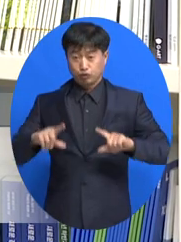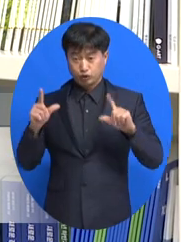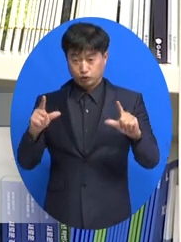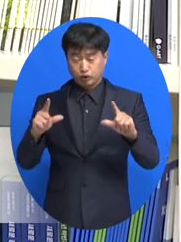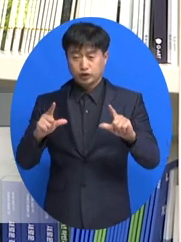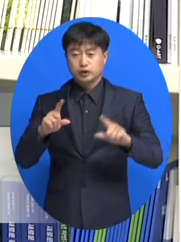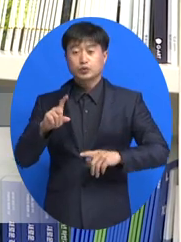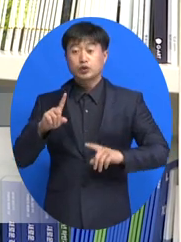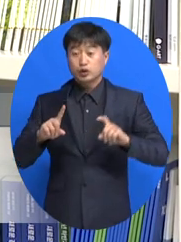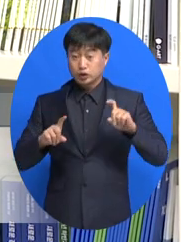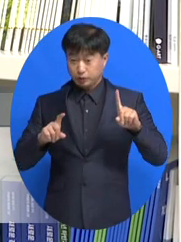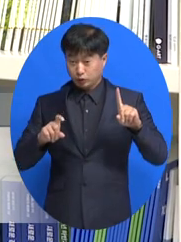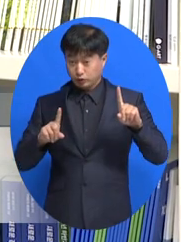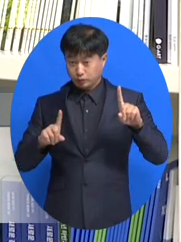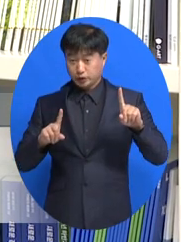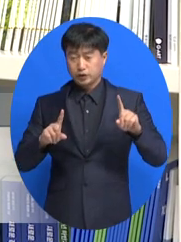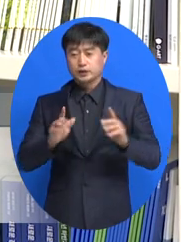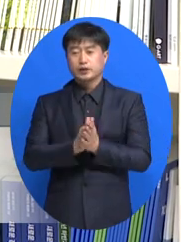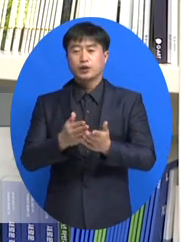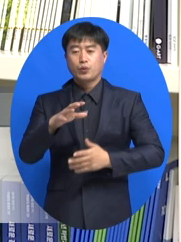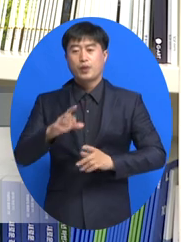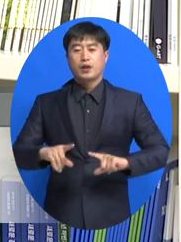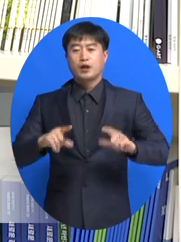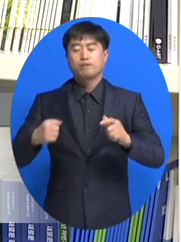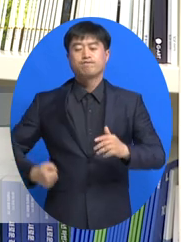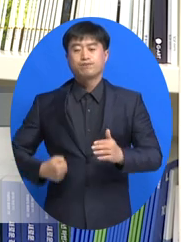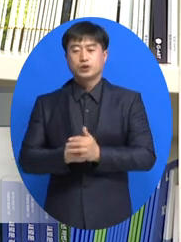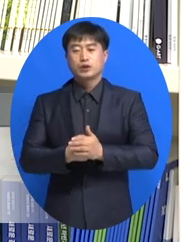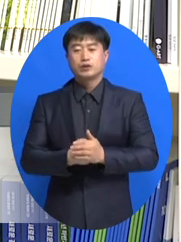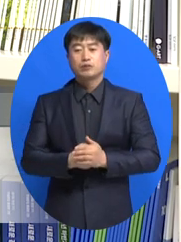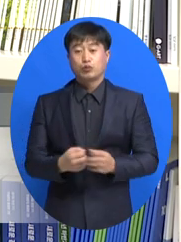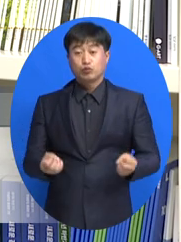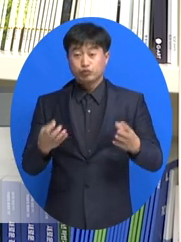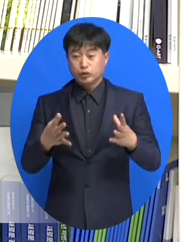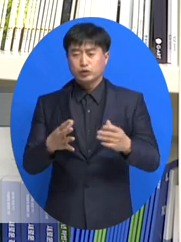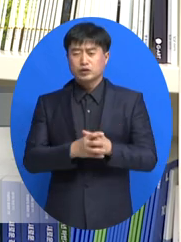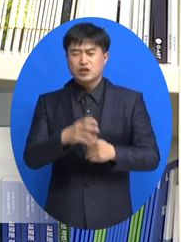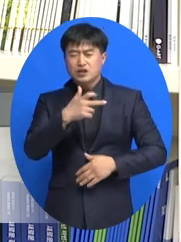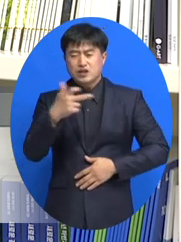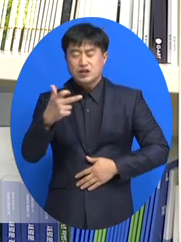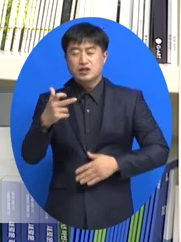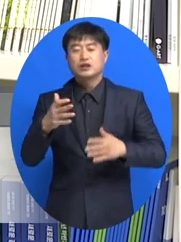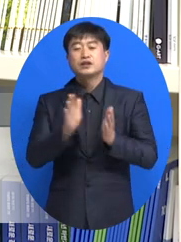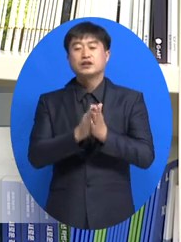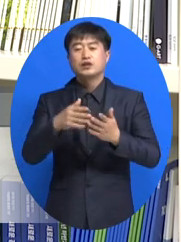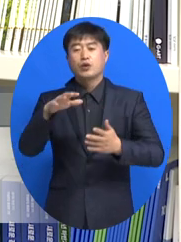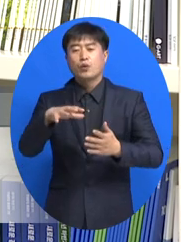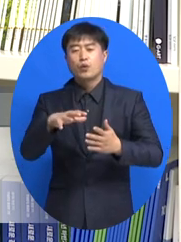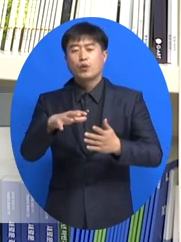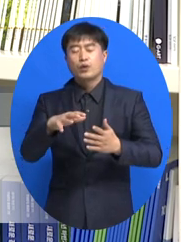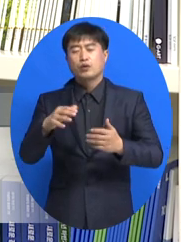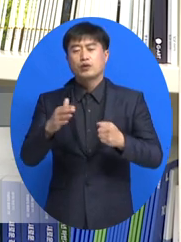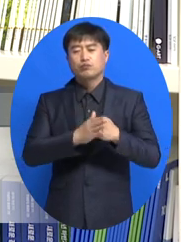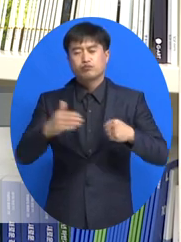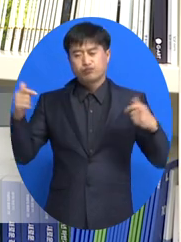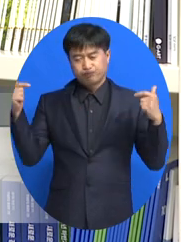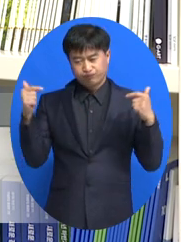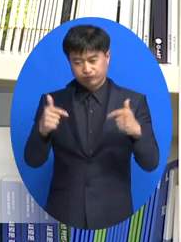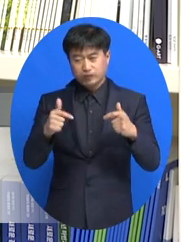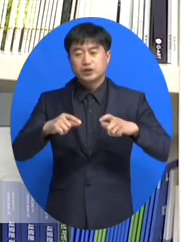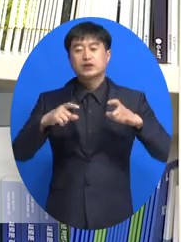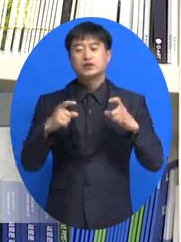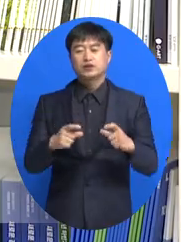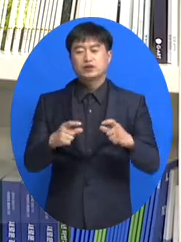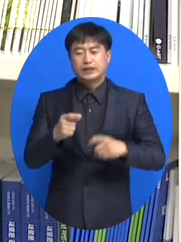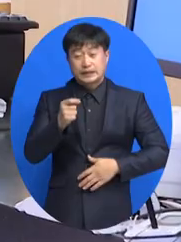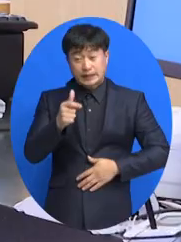2016년 11월 11일을 서점의 날로 정했는데요. 서점의 날 이벤트는 대형 서점에 밀려 사라져가는 지역 서점을 살리고자